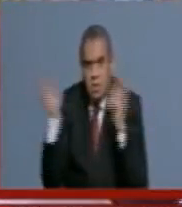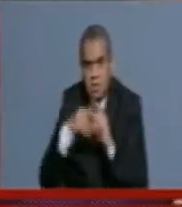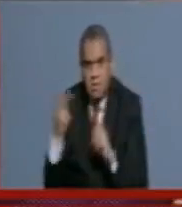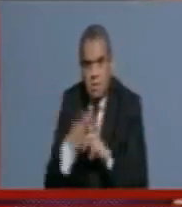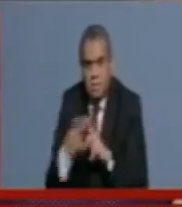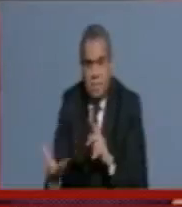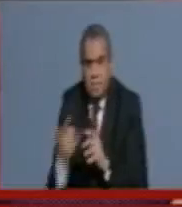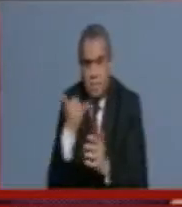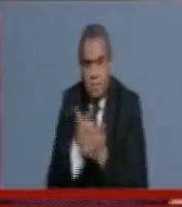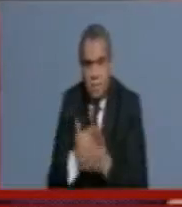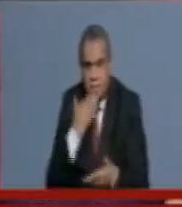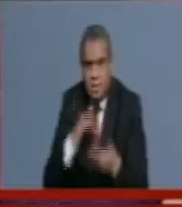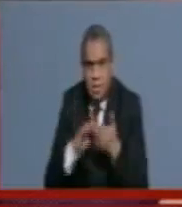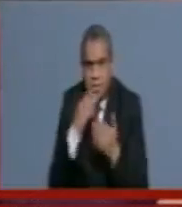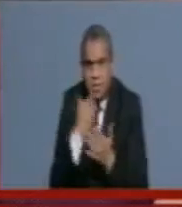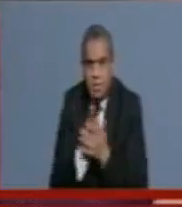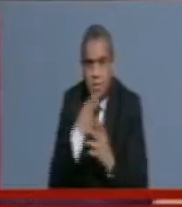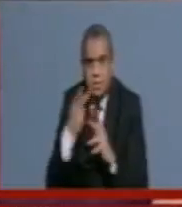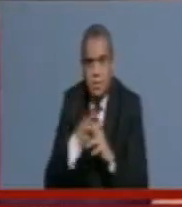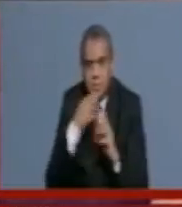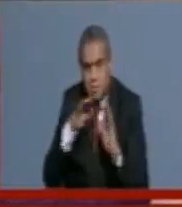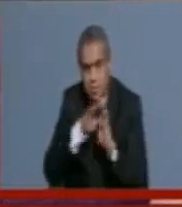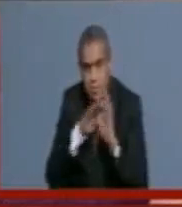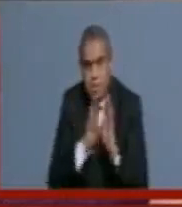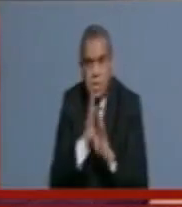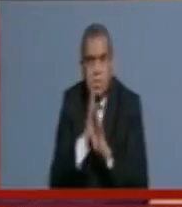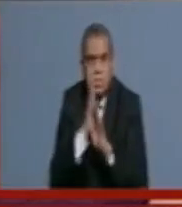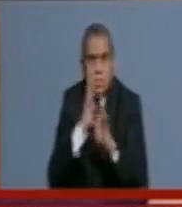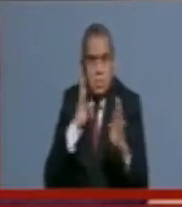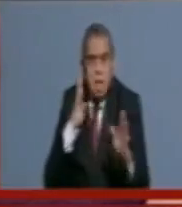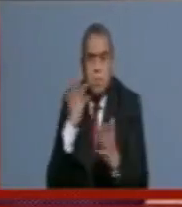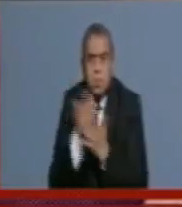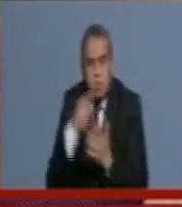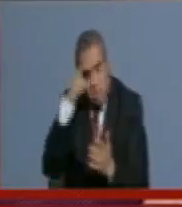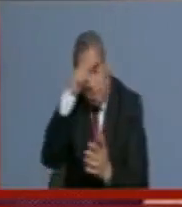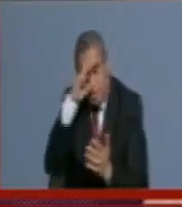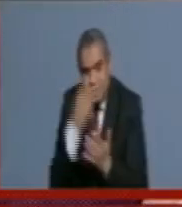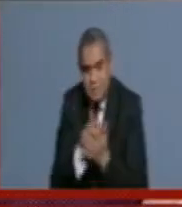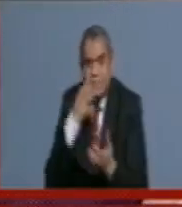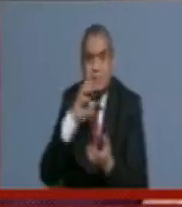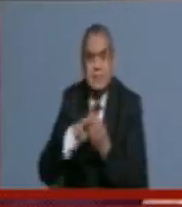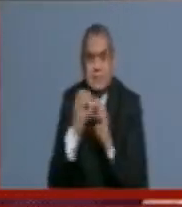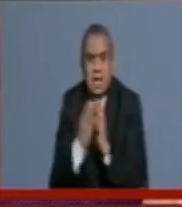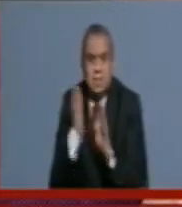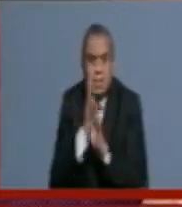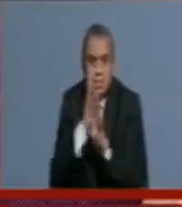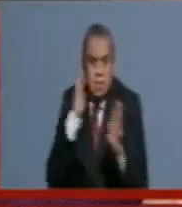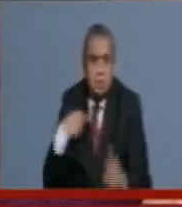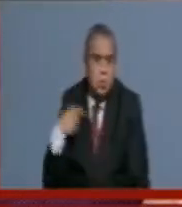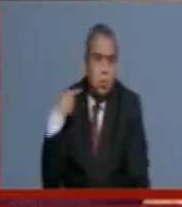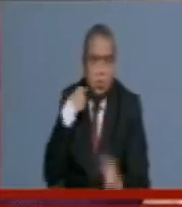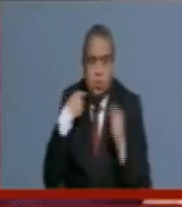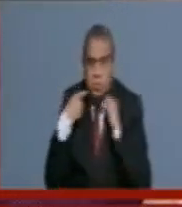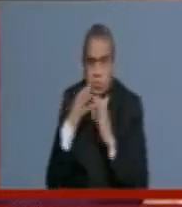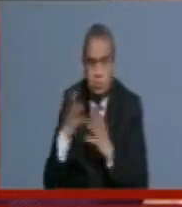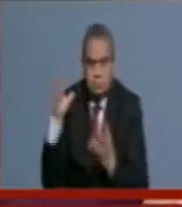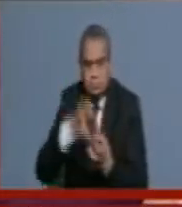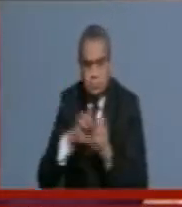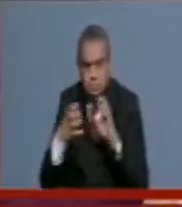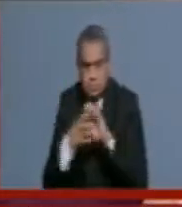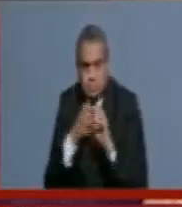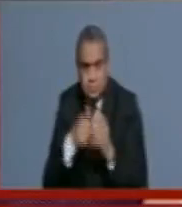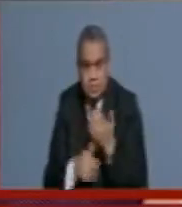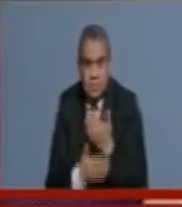وجود عدم تنظيم للطابور نظرا لكثافه التصويت، وتدخلنا فيها ونزلنا اعضاء من اللجان